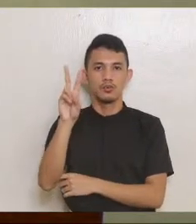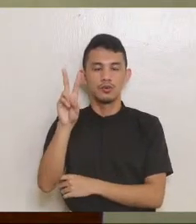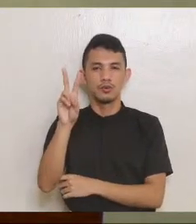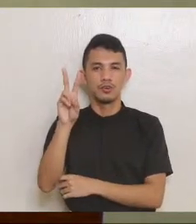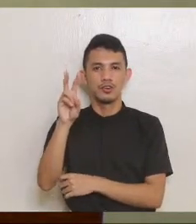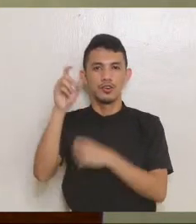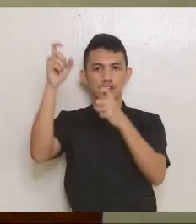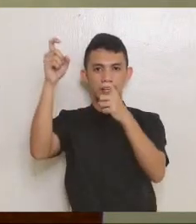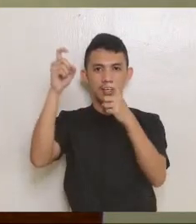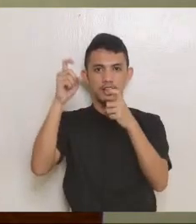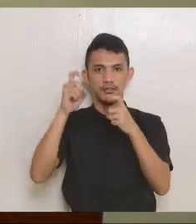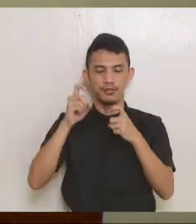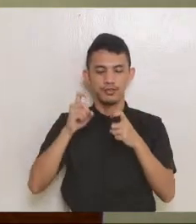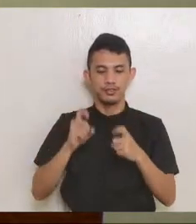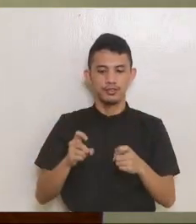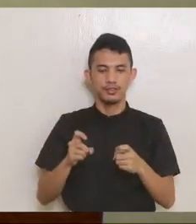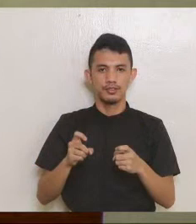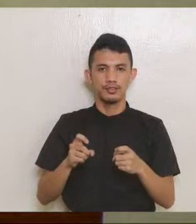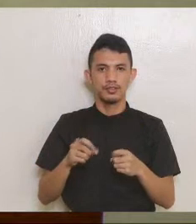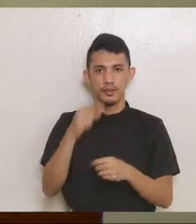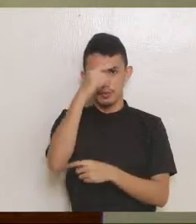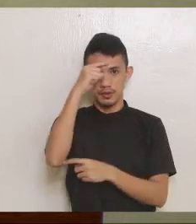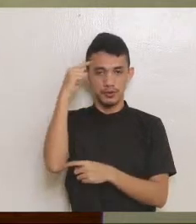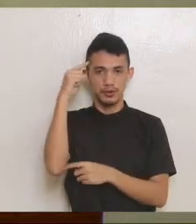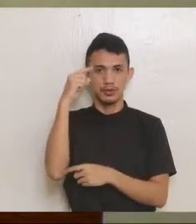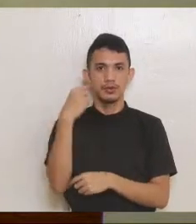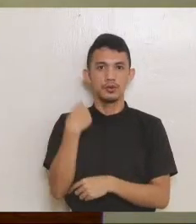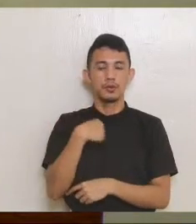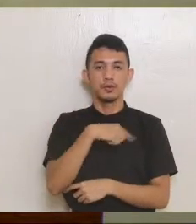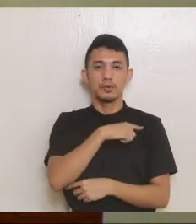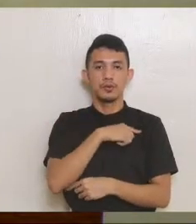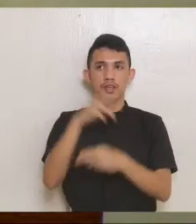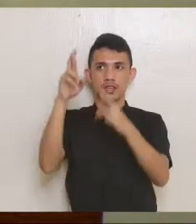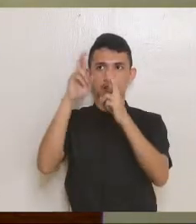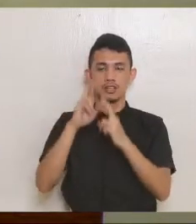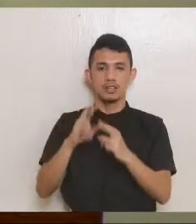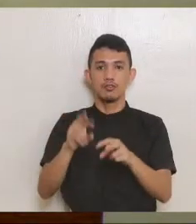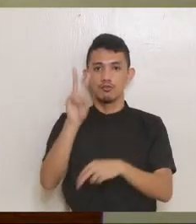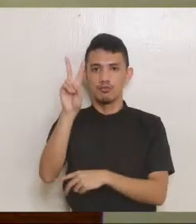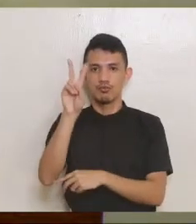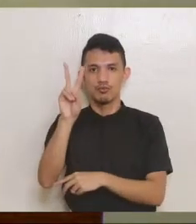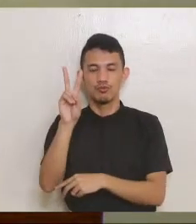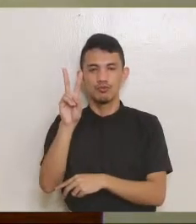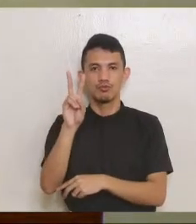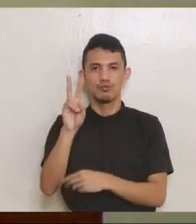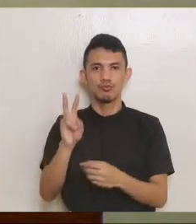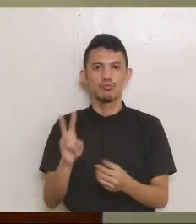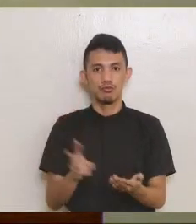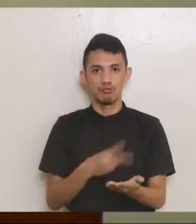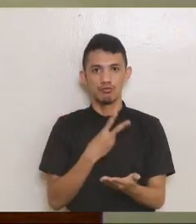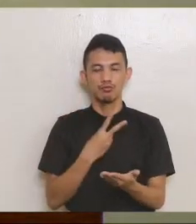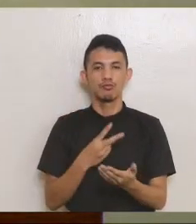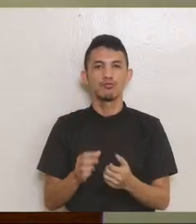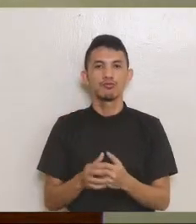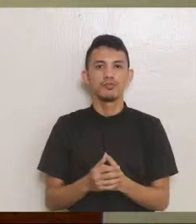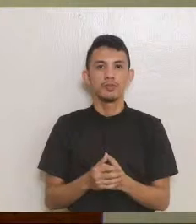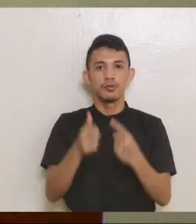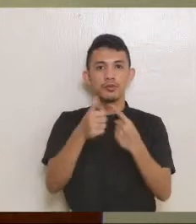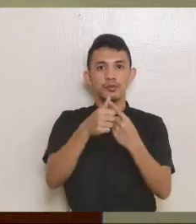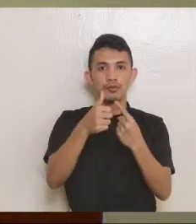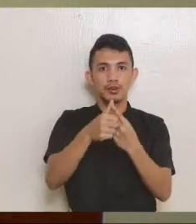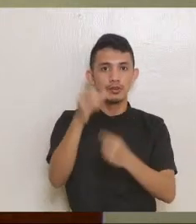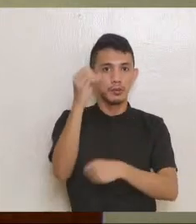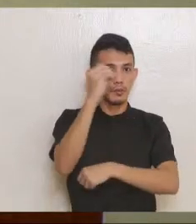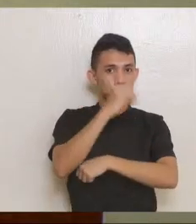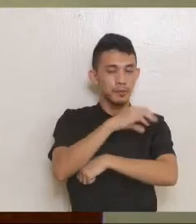Kay kaduha man ni nato na dawat, una sa atong bunyag, nahimo kitang anak sa Dios.